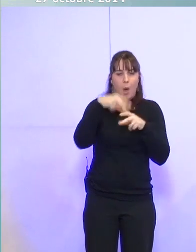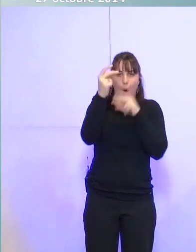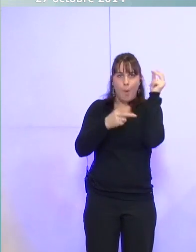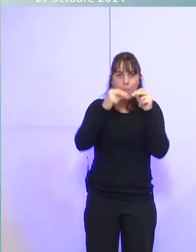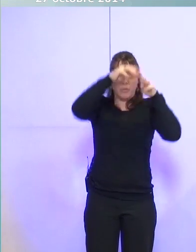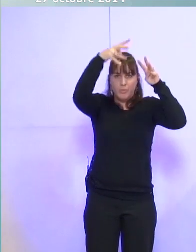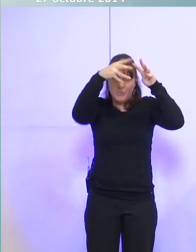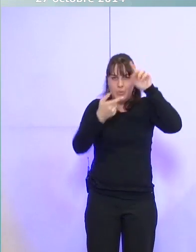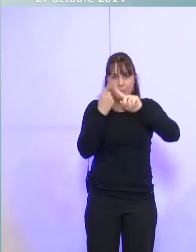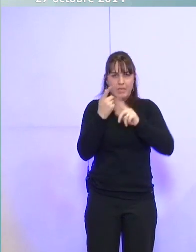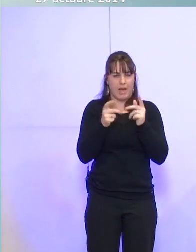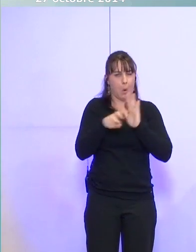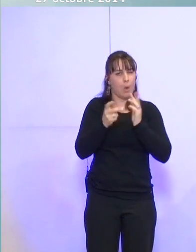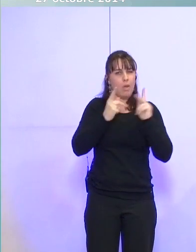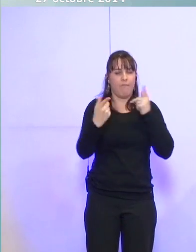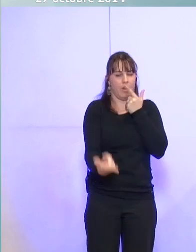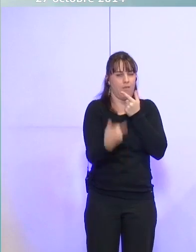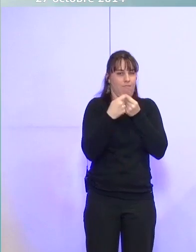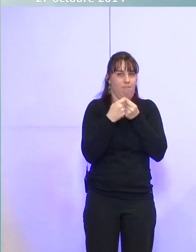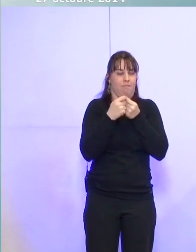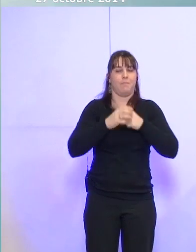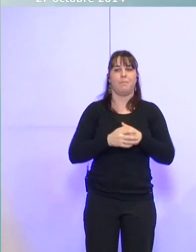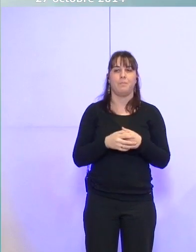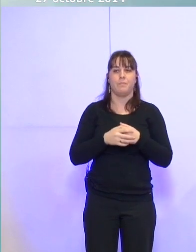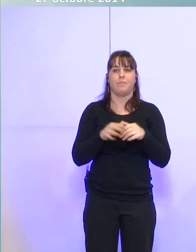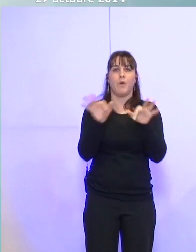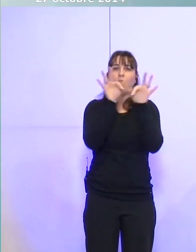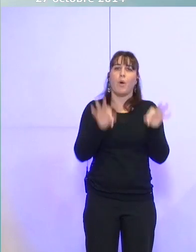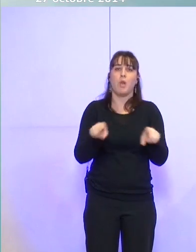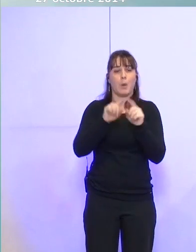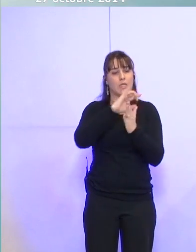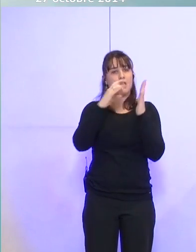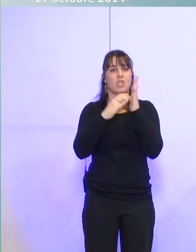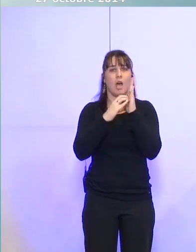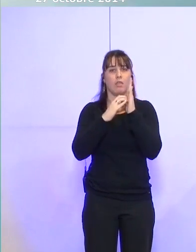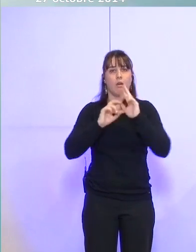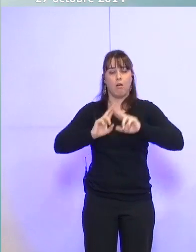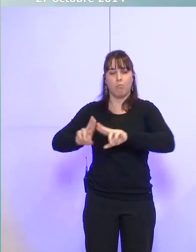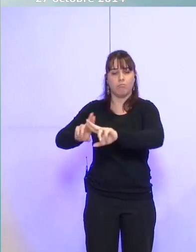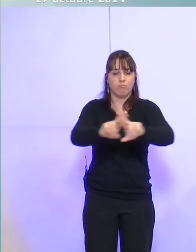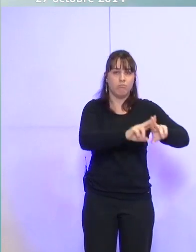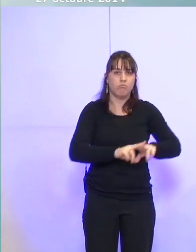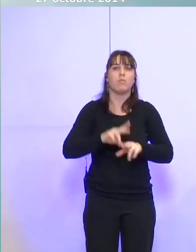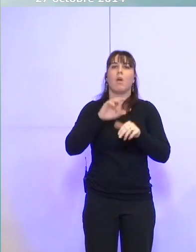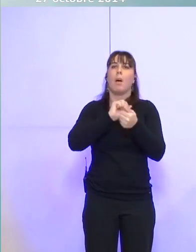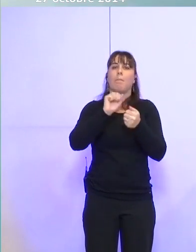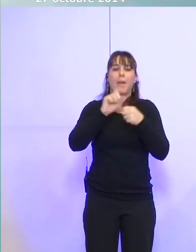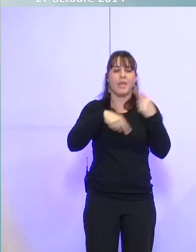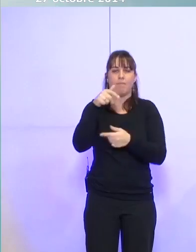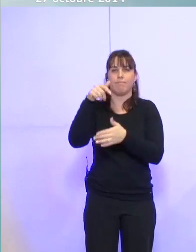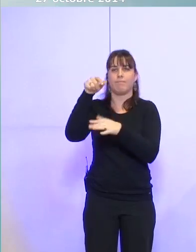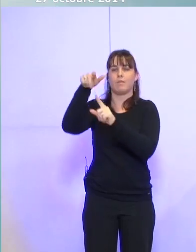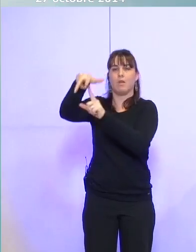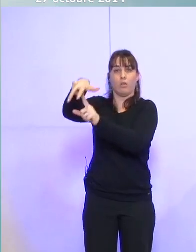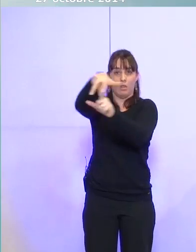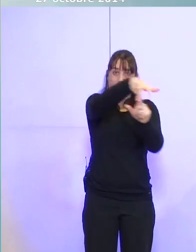grimpantes adaptées à notre ville. Le formulaire ainsi que la charte d'entretien des jardins de rue seront disponibles sous format papier dans les antennes en accompagnement